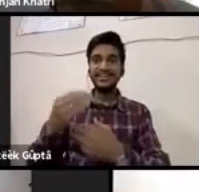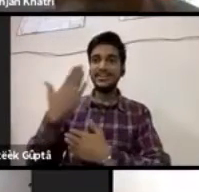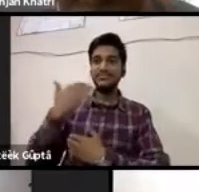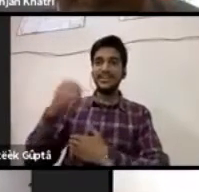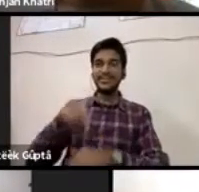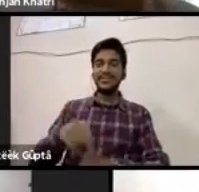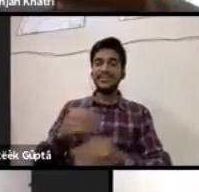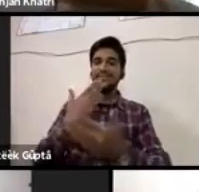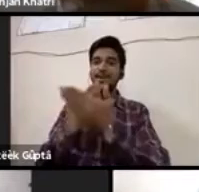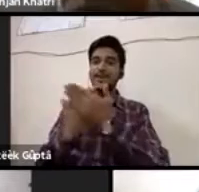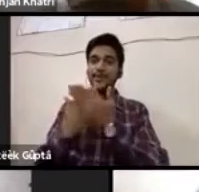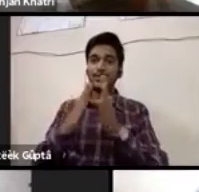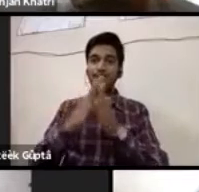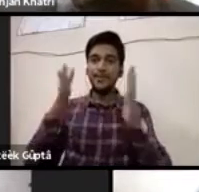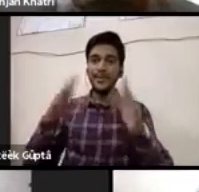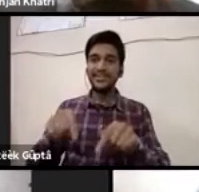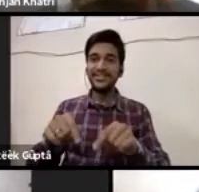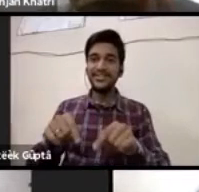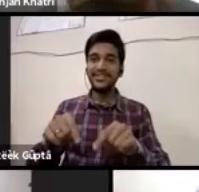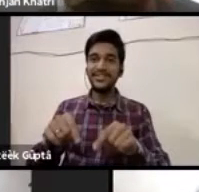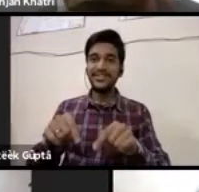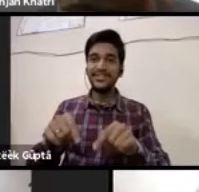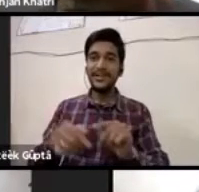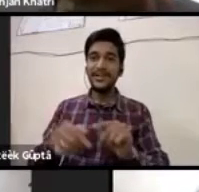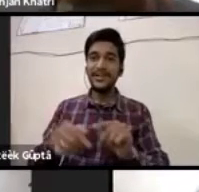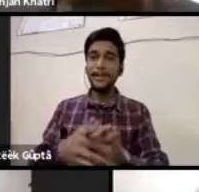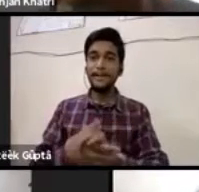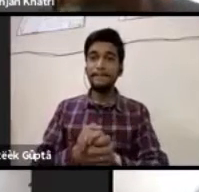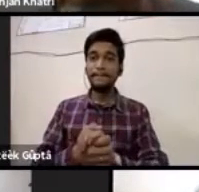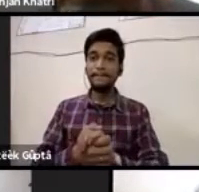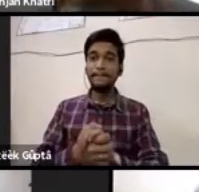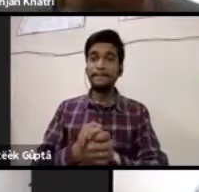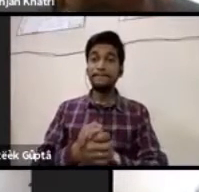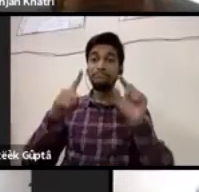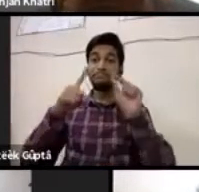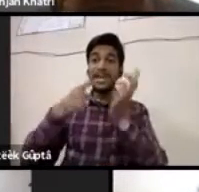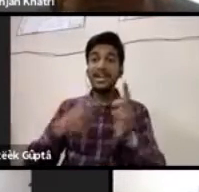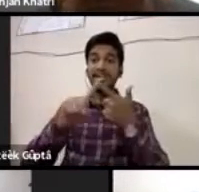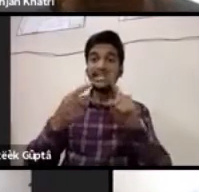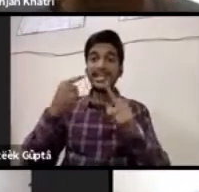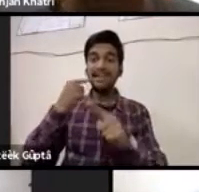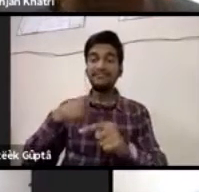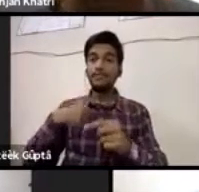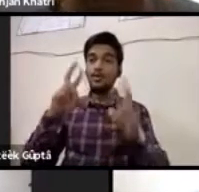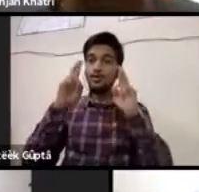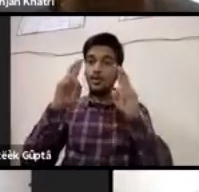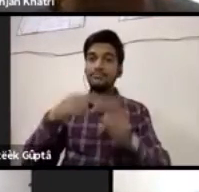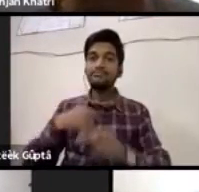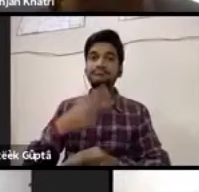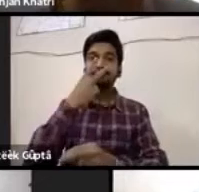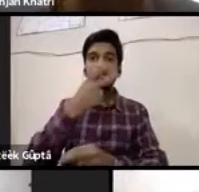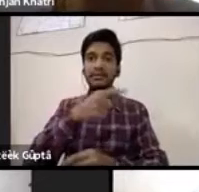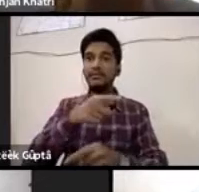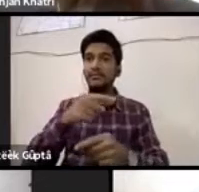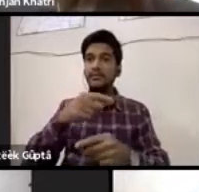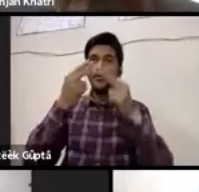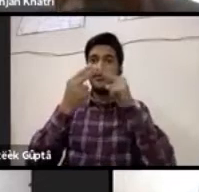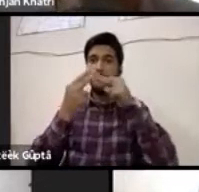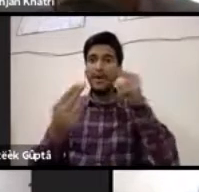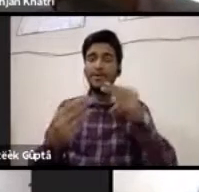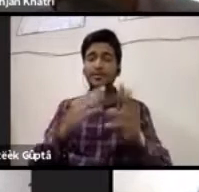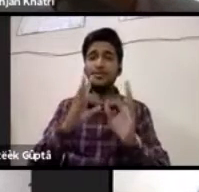again. Preeti, I must say I'm personally shaken with your story and completely